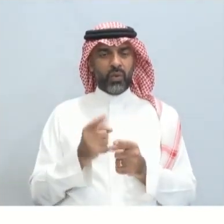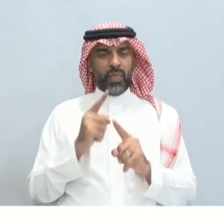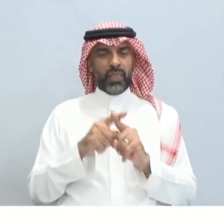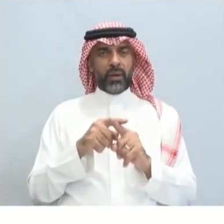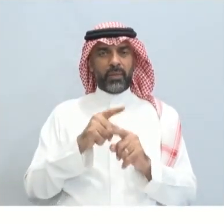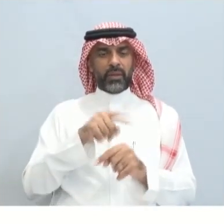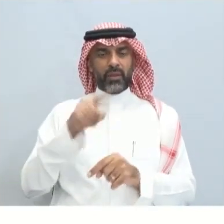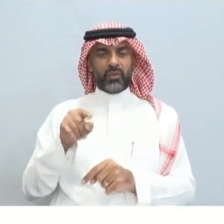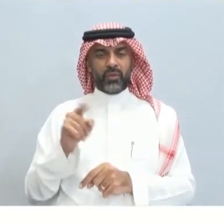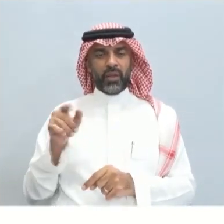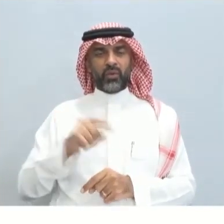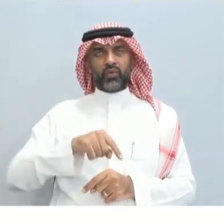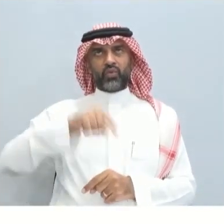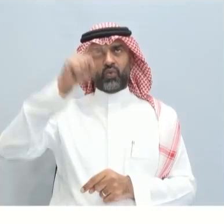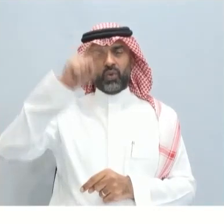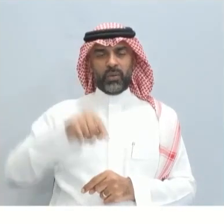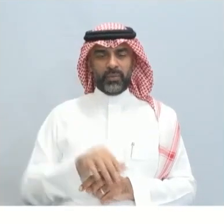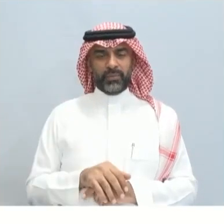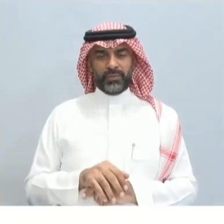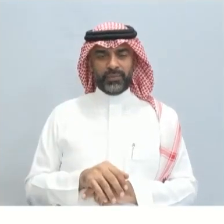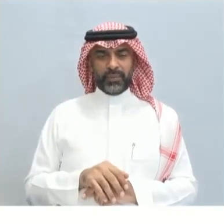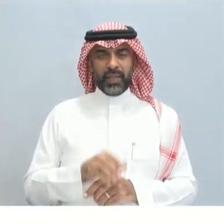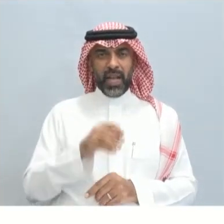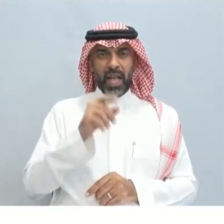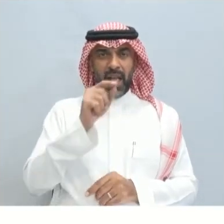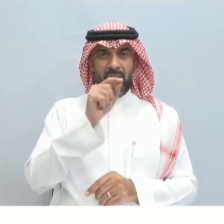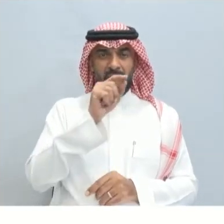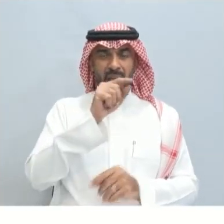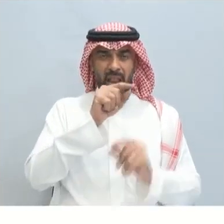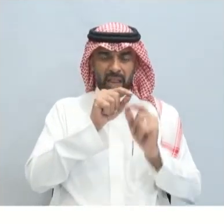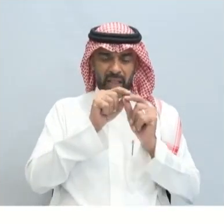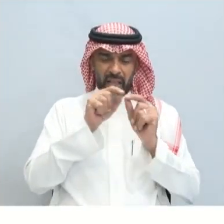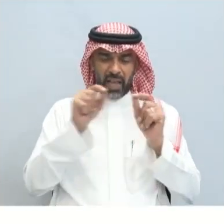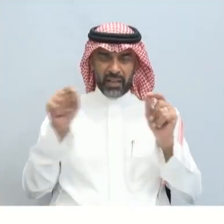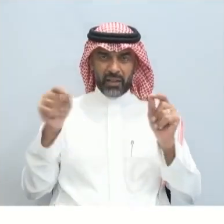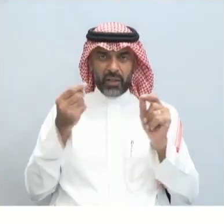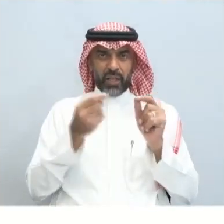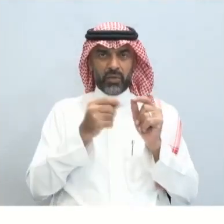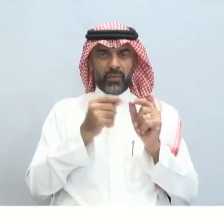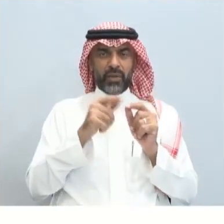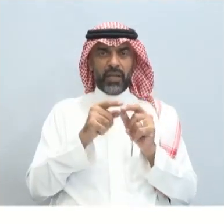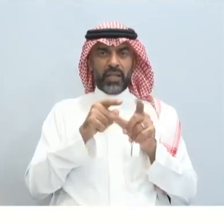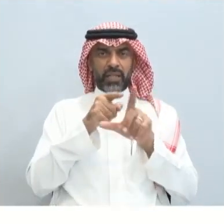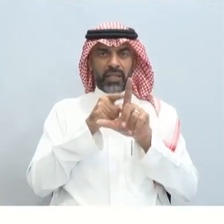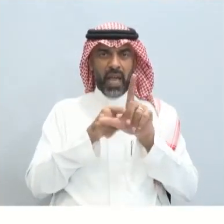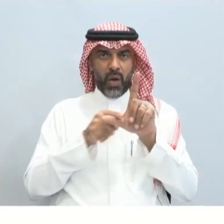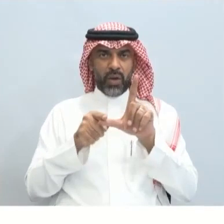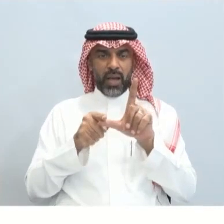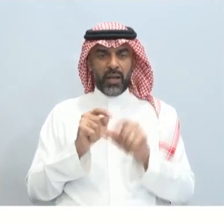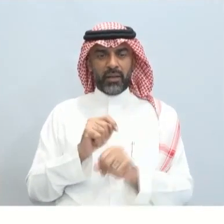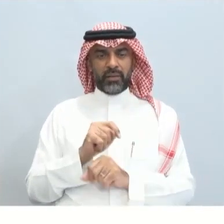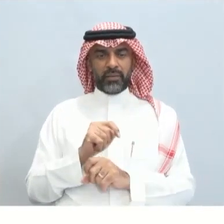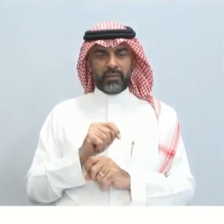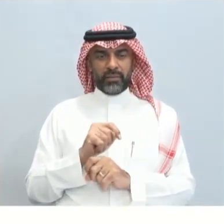الطول الموجي الخط الذي يرسم بزاويه قائمه على السطح الفاصل بين